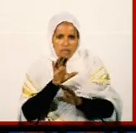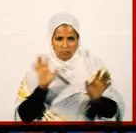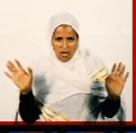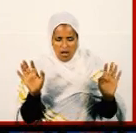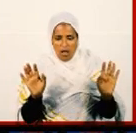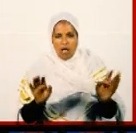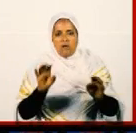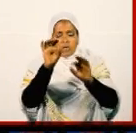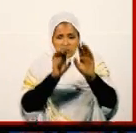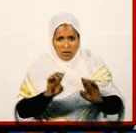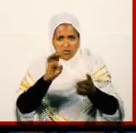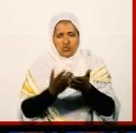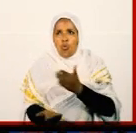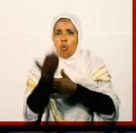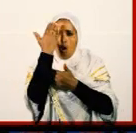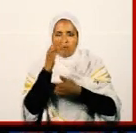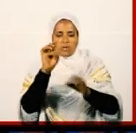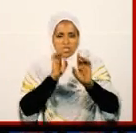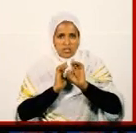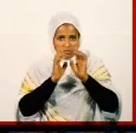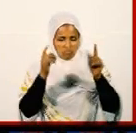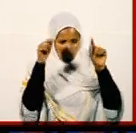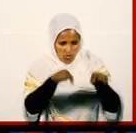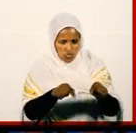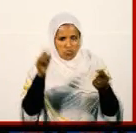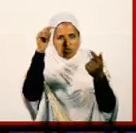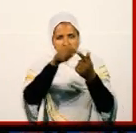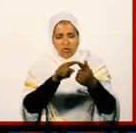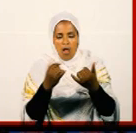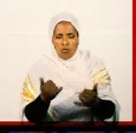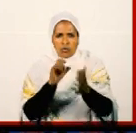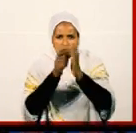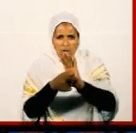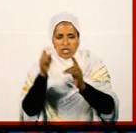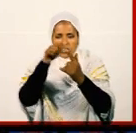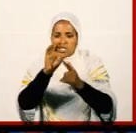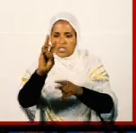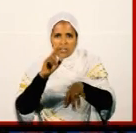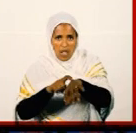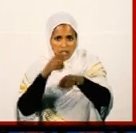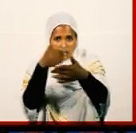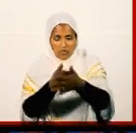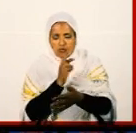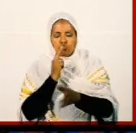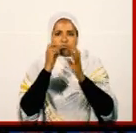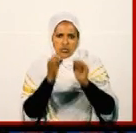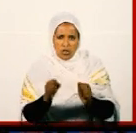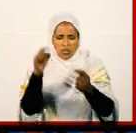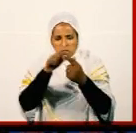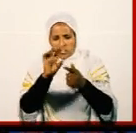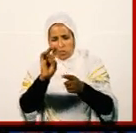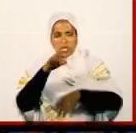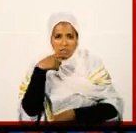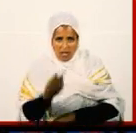ነው። ከውሎ ቅዳሴ ይልቅ በጠዋቱ ቅዳሴ አምጥቶ ያው መቼም እስከ አሁን እንደተባለው እስከ ስድስት ሰዓት መጾም ይችላል፣ እስከ